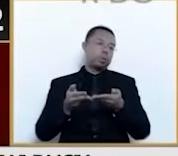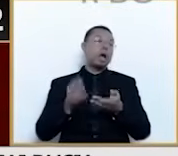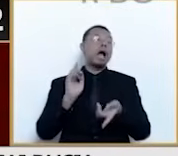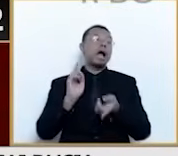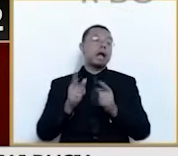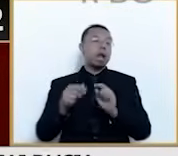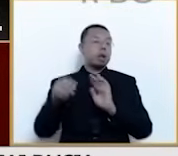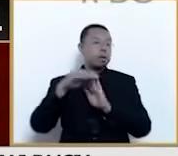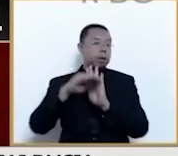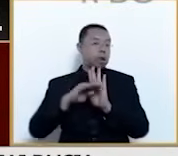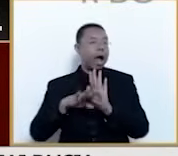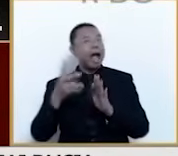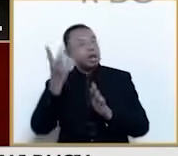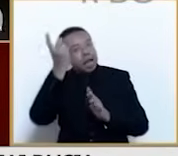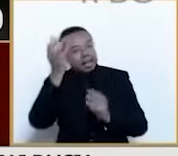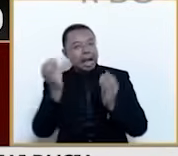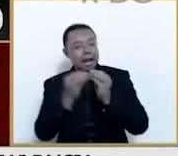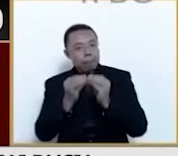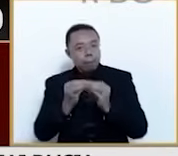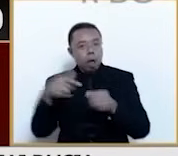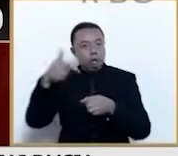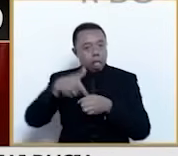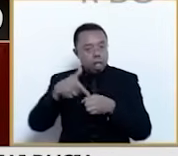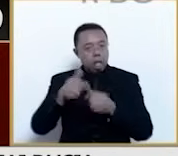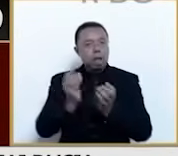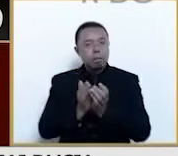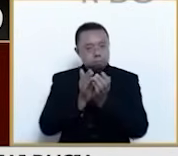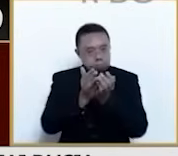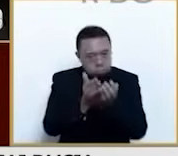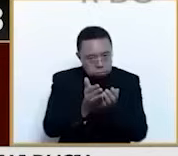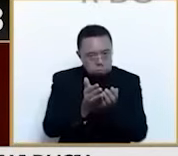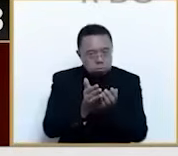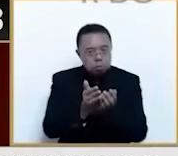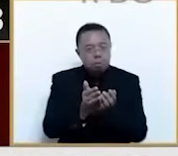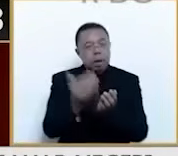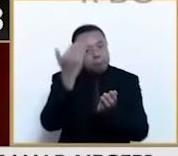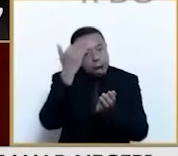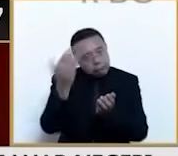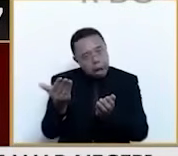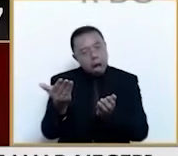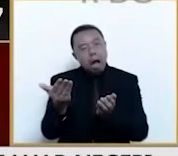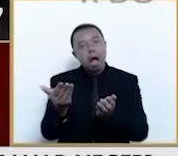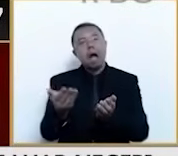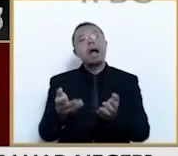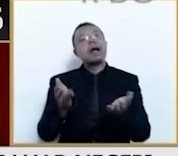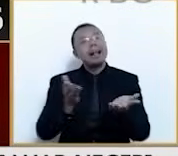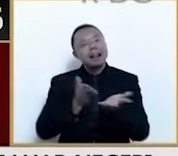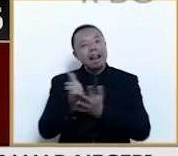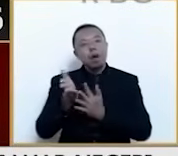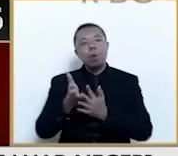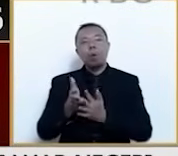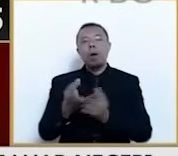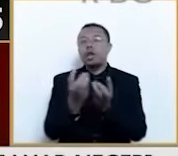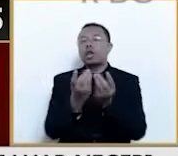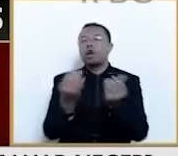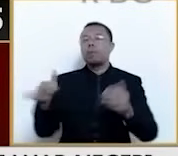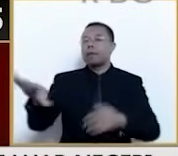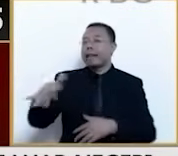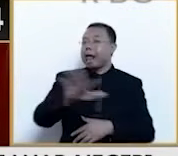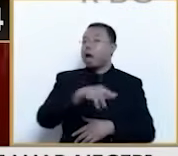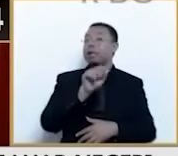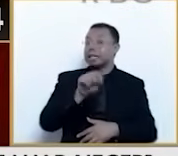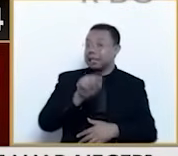dengan kebijakan atau rencana untuk SPBU terapung karena sebenarnya lewat rumput laut yang